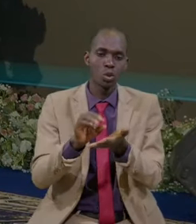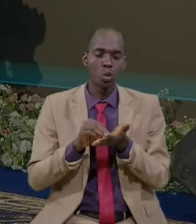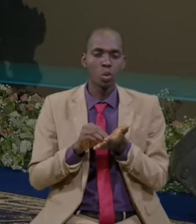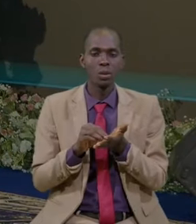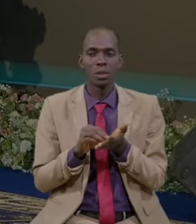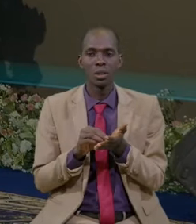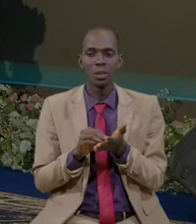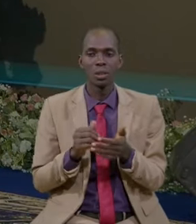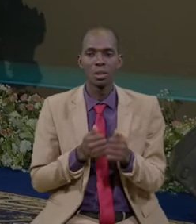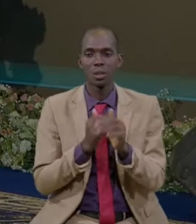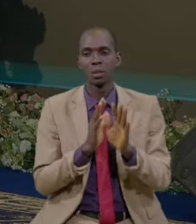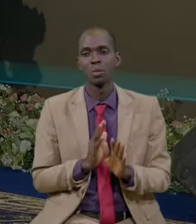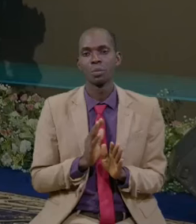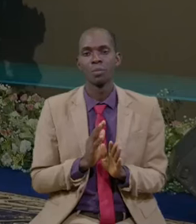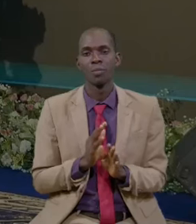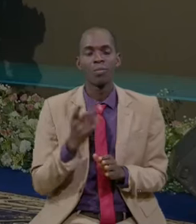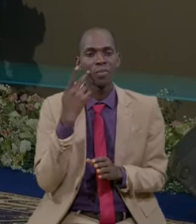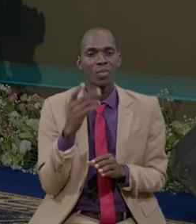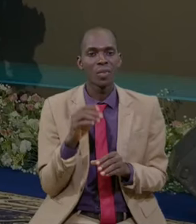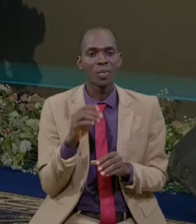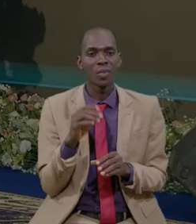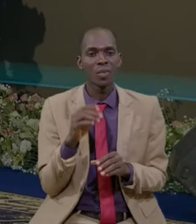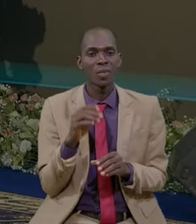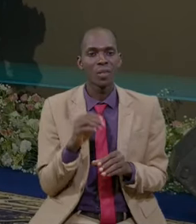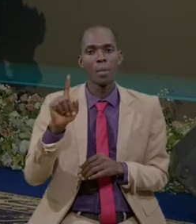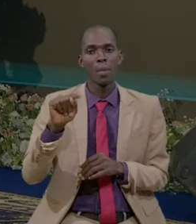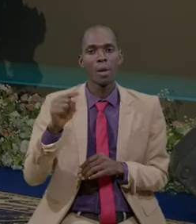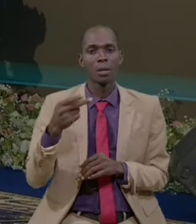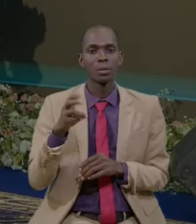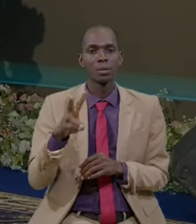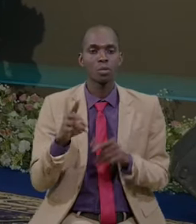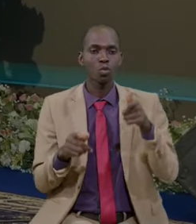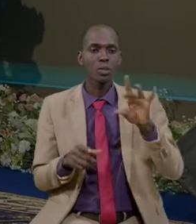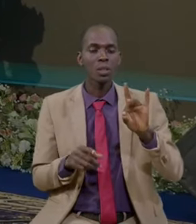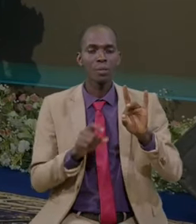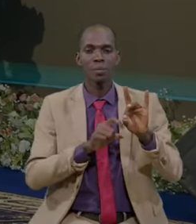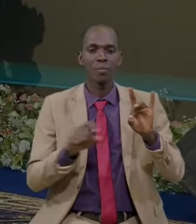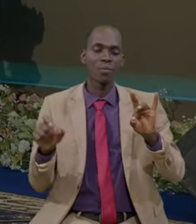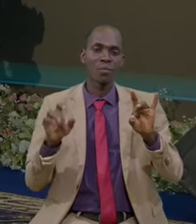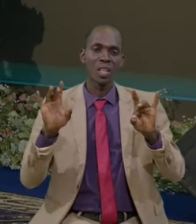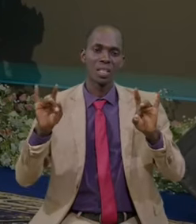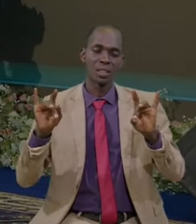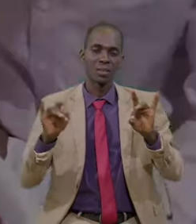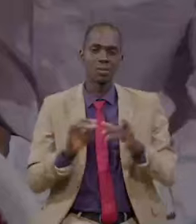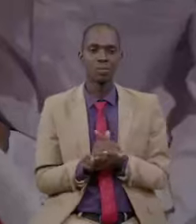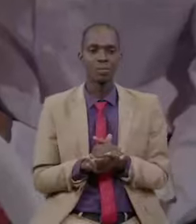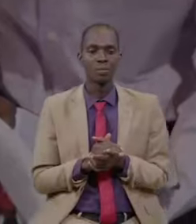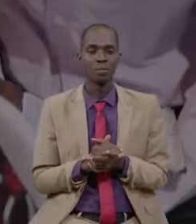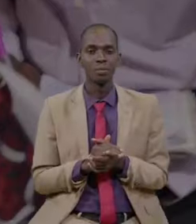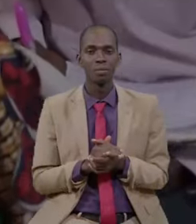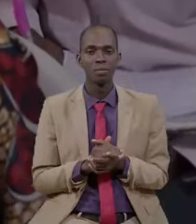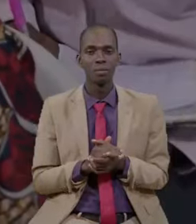Matthieu, chapitre 28, verset 18. Matthieu 28,